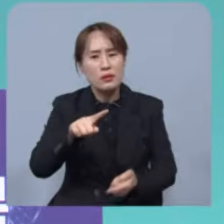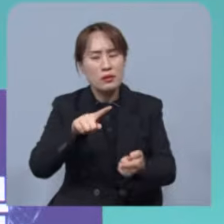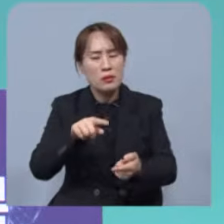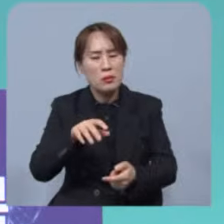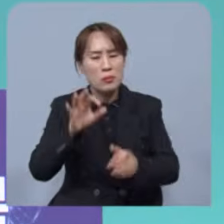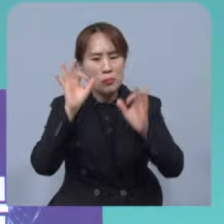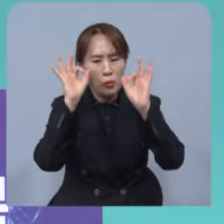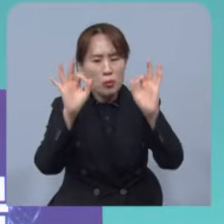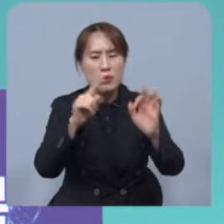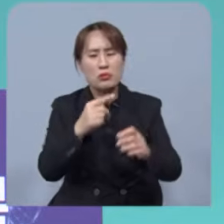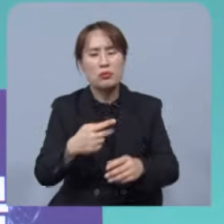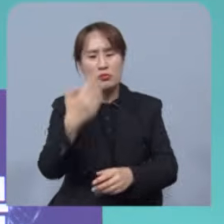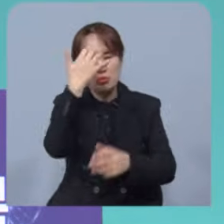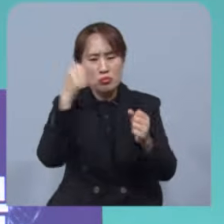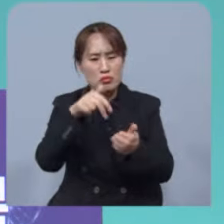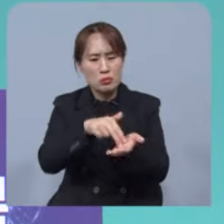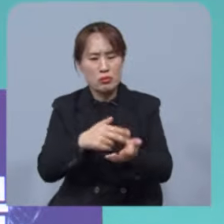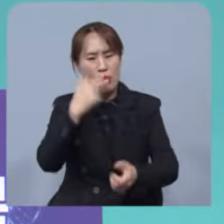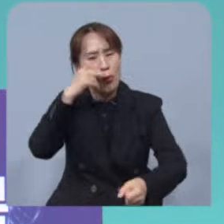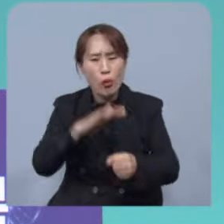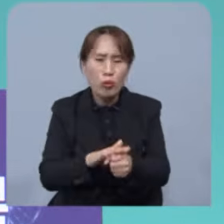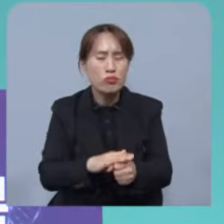생각해 보면 좀 더 억울할 수도 있죠.